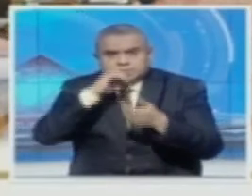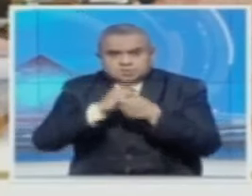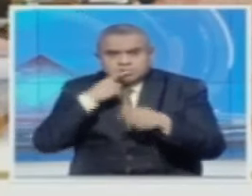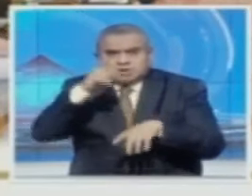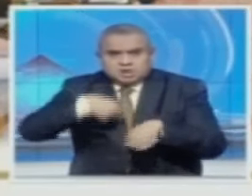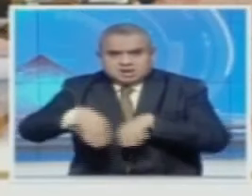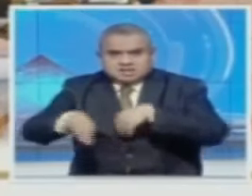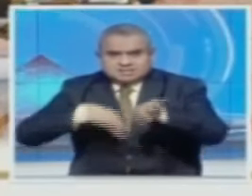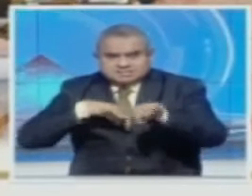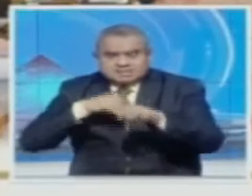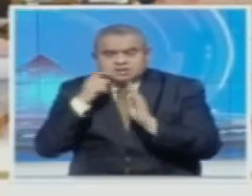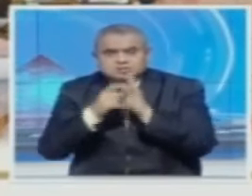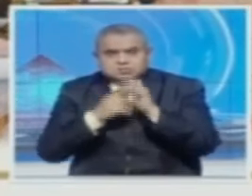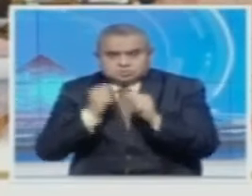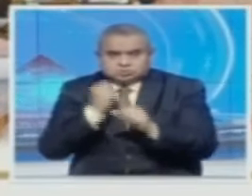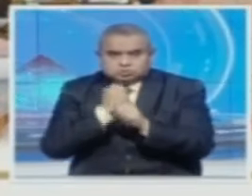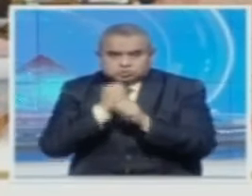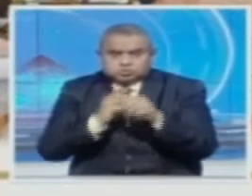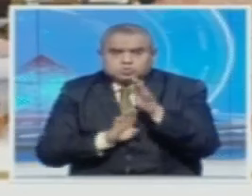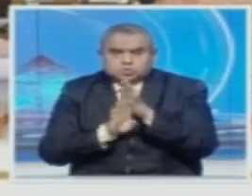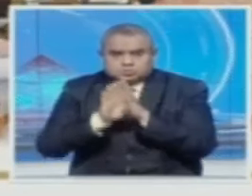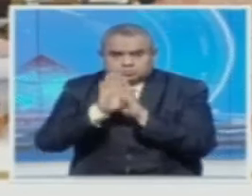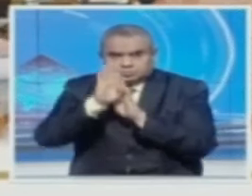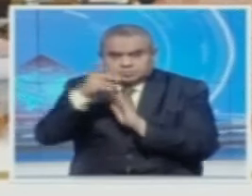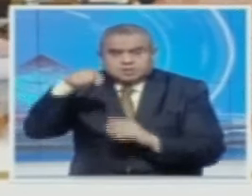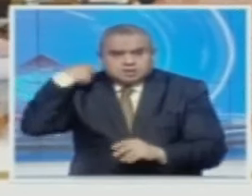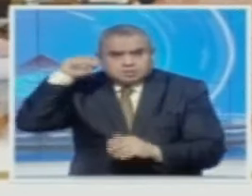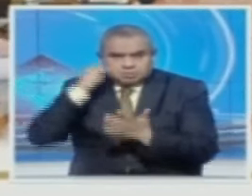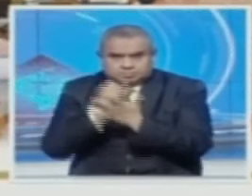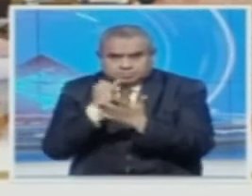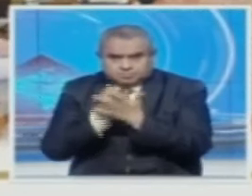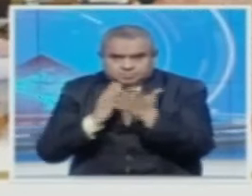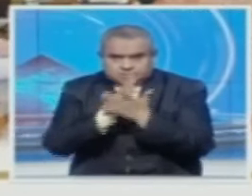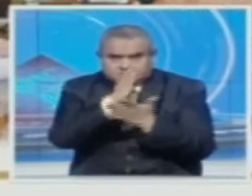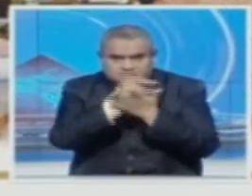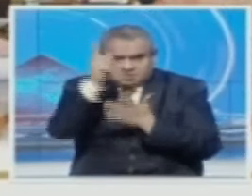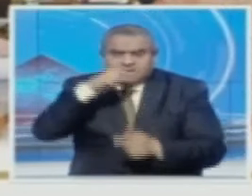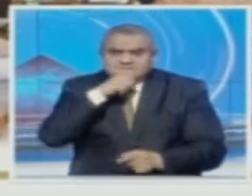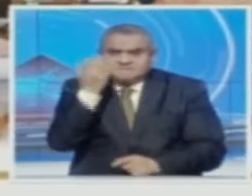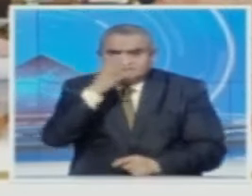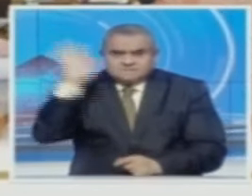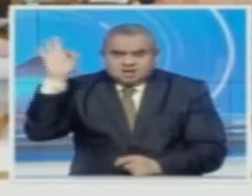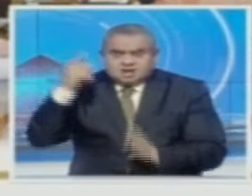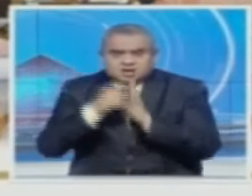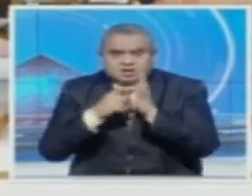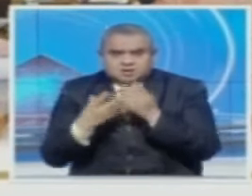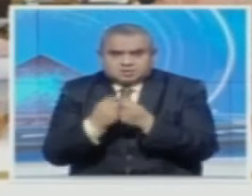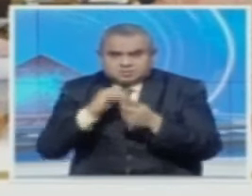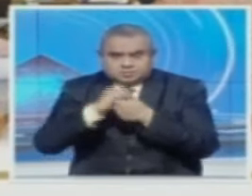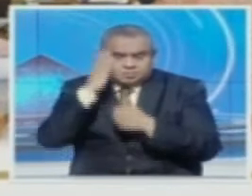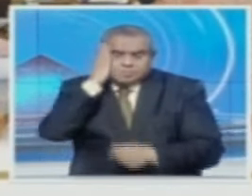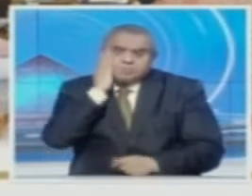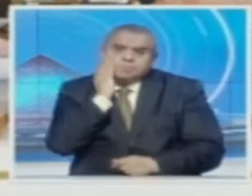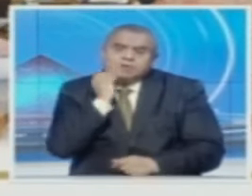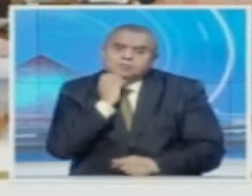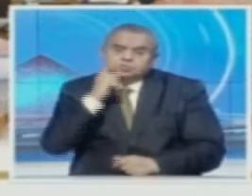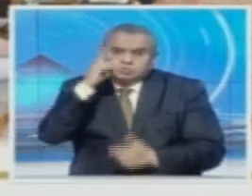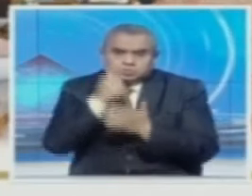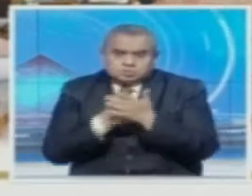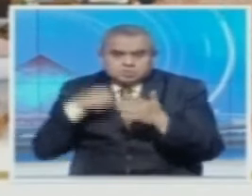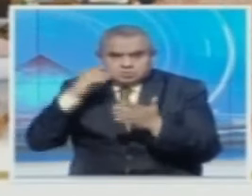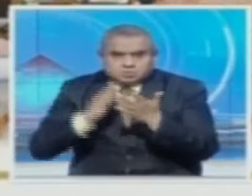المستمر والمكثف، حيث ثمنت وزيرة الخارجية الفرنسية النهج المعتدل والرشيد للسياسة